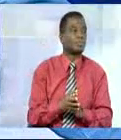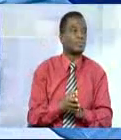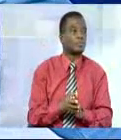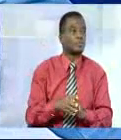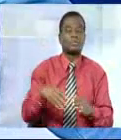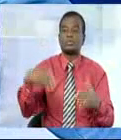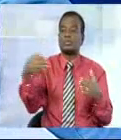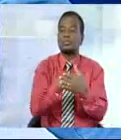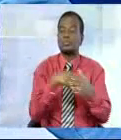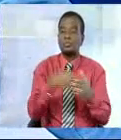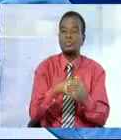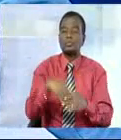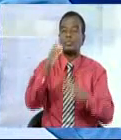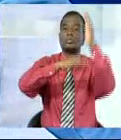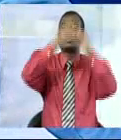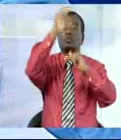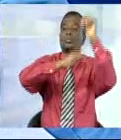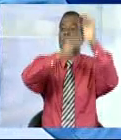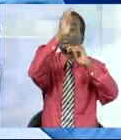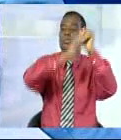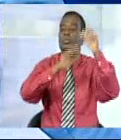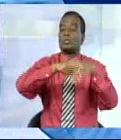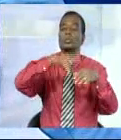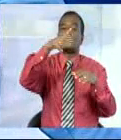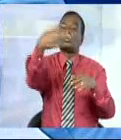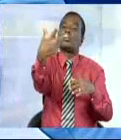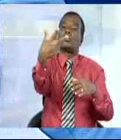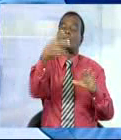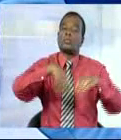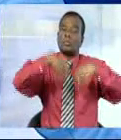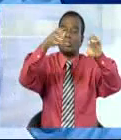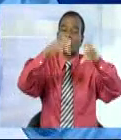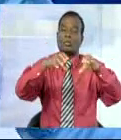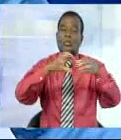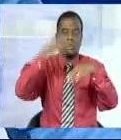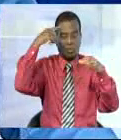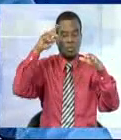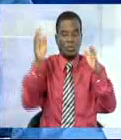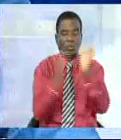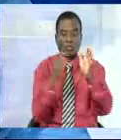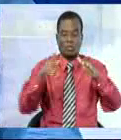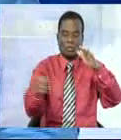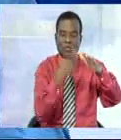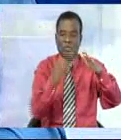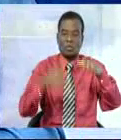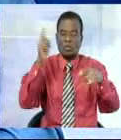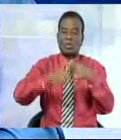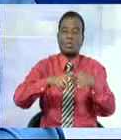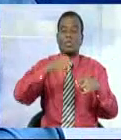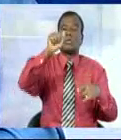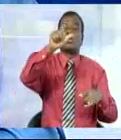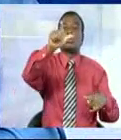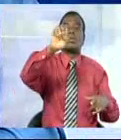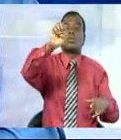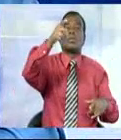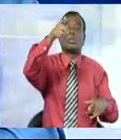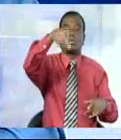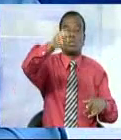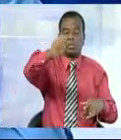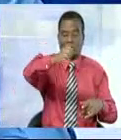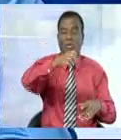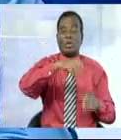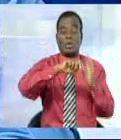Un nouveau bâtiment de 3 classes pour l'école primaire publique de Nkrakon 2 dans la commune d'Alépé. Les clés des classes